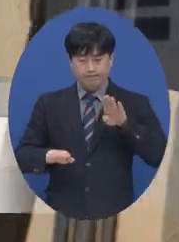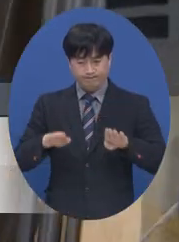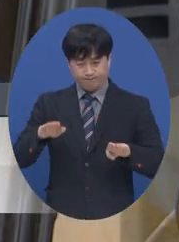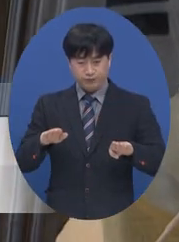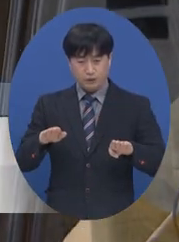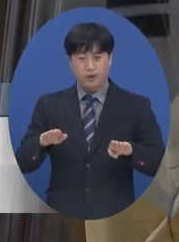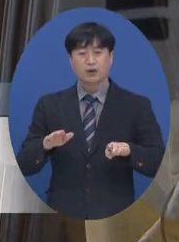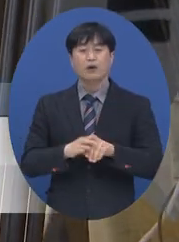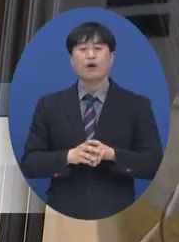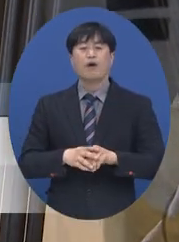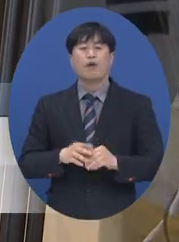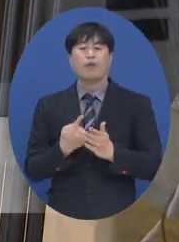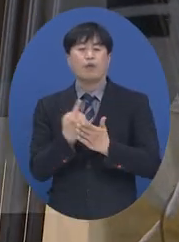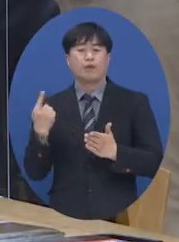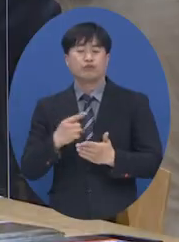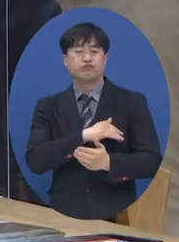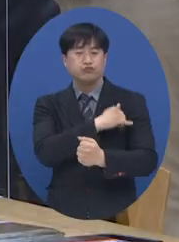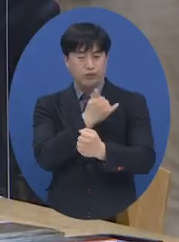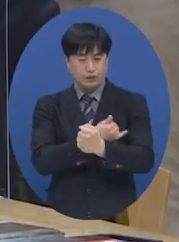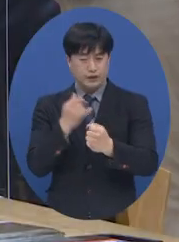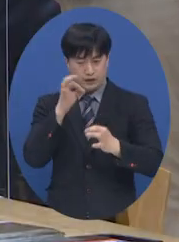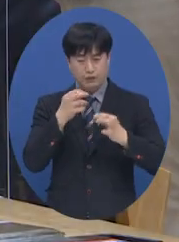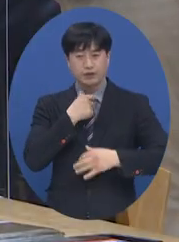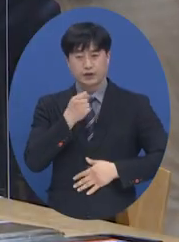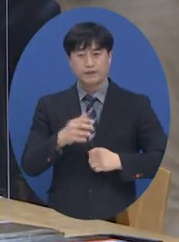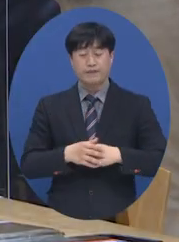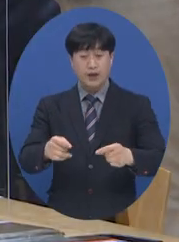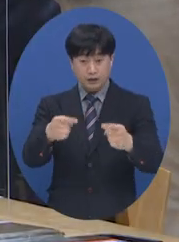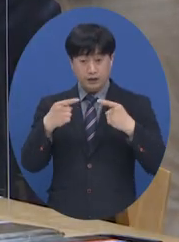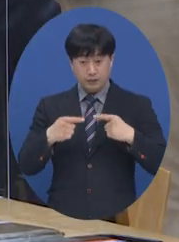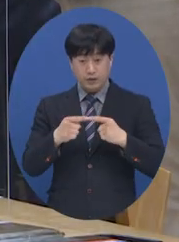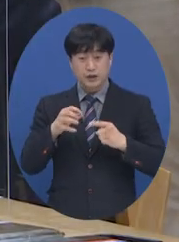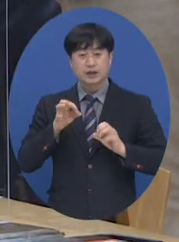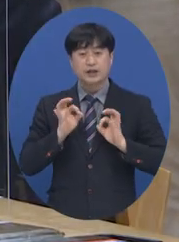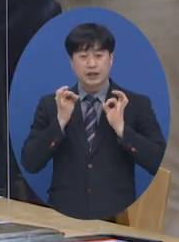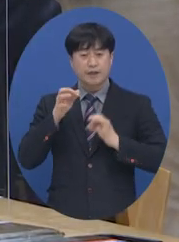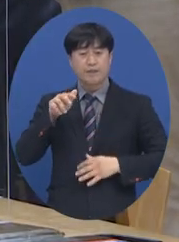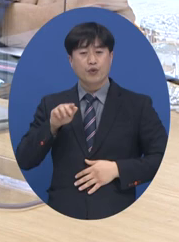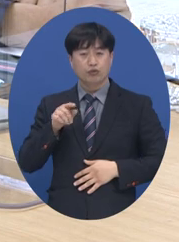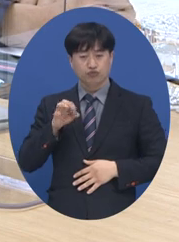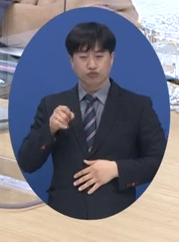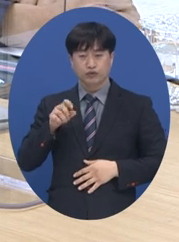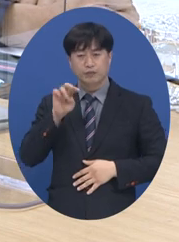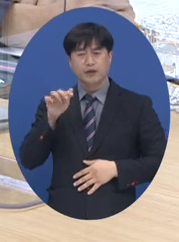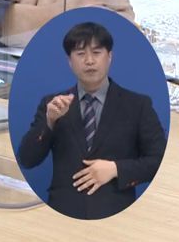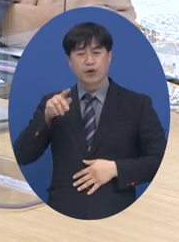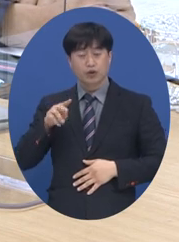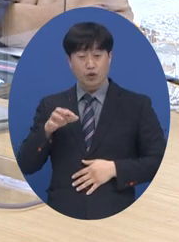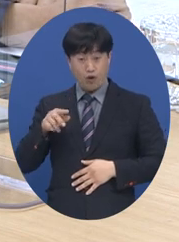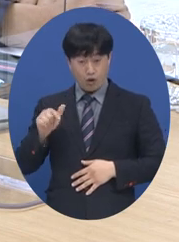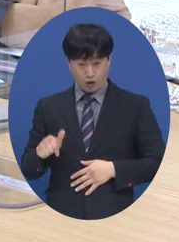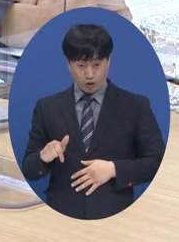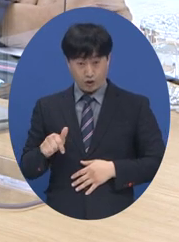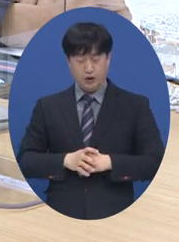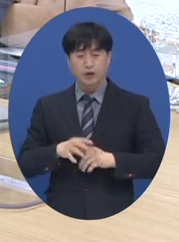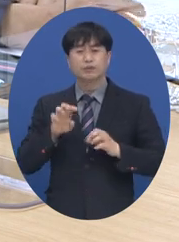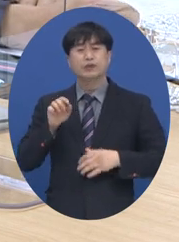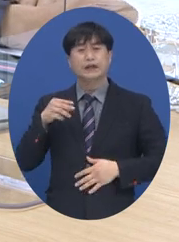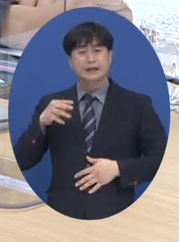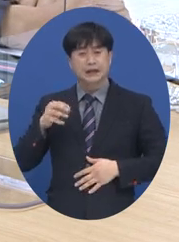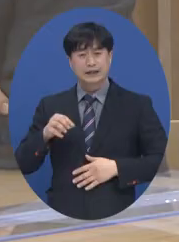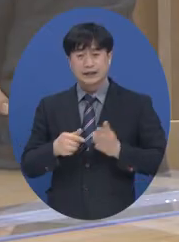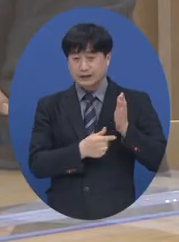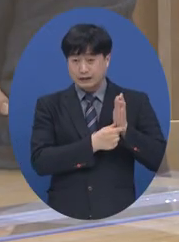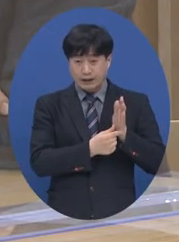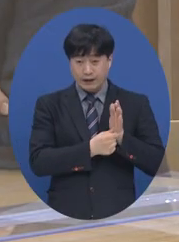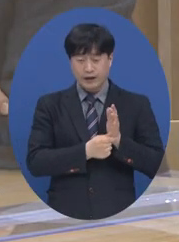세우고 소외받은 우리의 권리를 찾고자 하며 간담회에 참석한 김병욱 의원과 민병덕 의원은 프랜차이즈 브랜드가 공유 재산이라는 인식